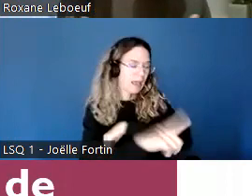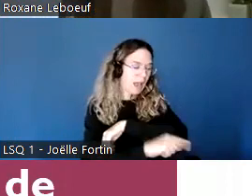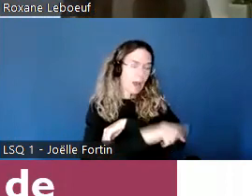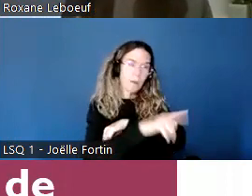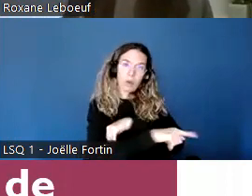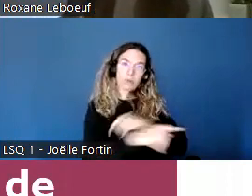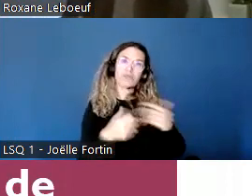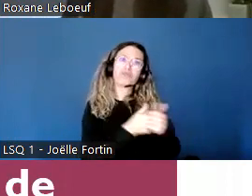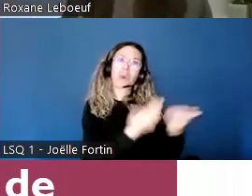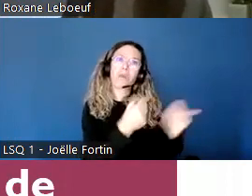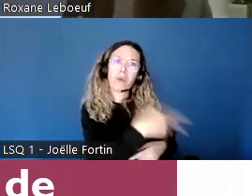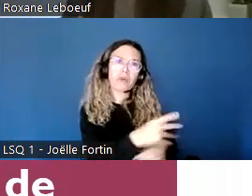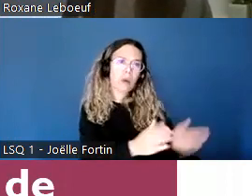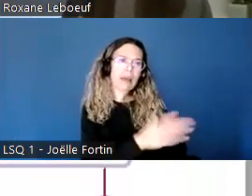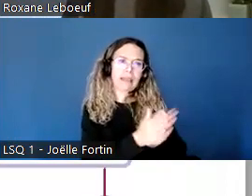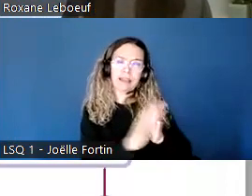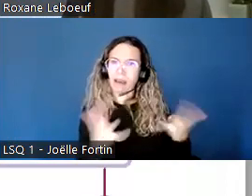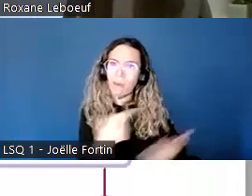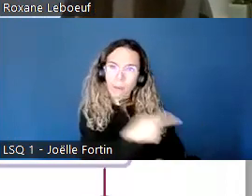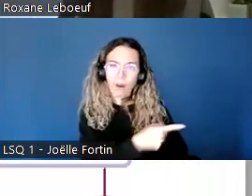leurs besoins, selon leurs intérêts.